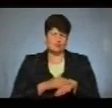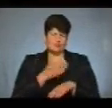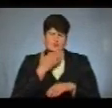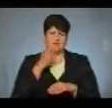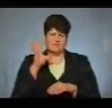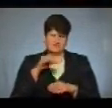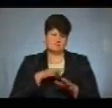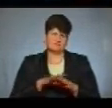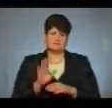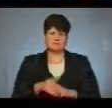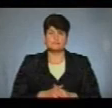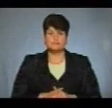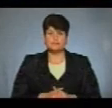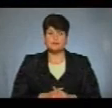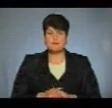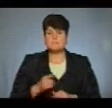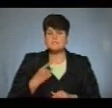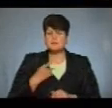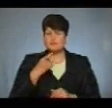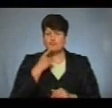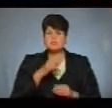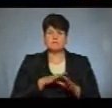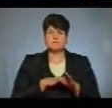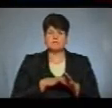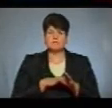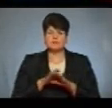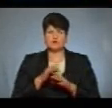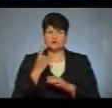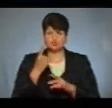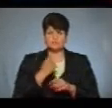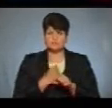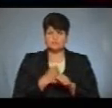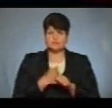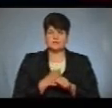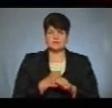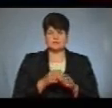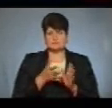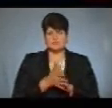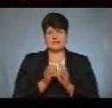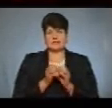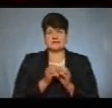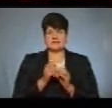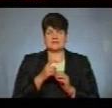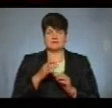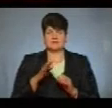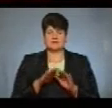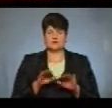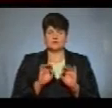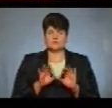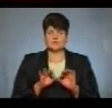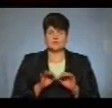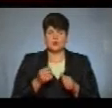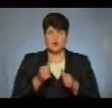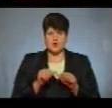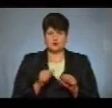всі справляються. Майстриня каже, що на виготовлення одного виробу затрачає 10 хвилин. Діти розповіли, горнятко ліплять